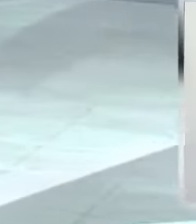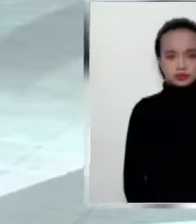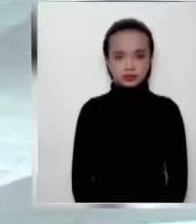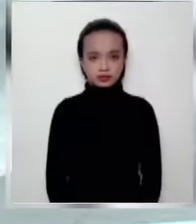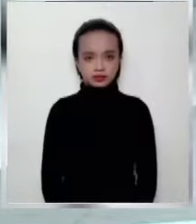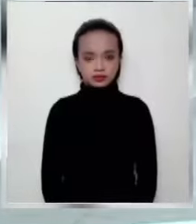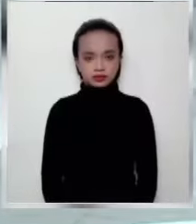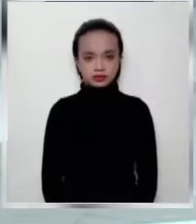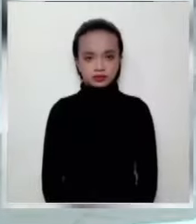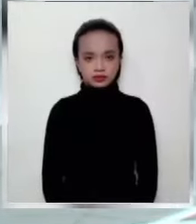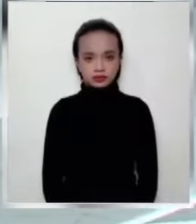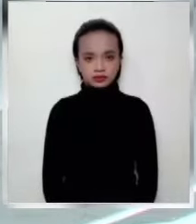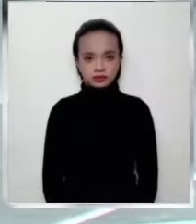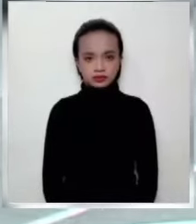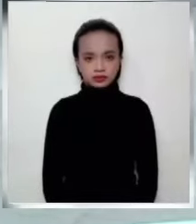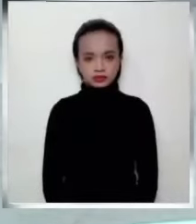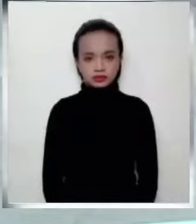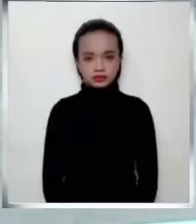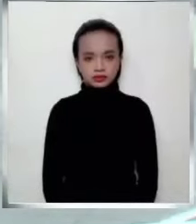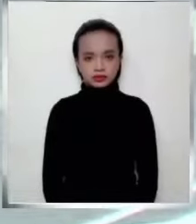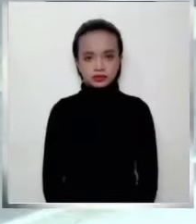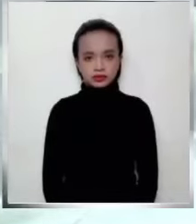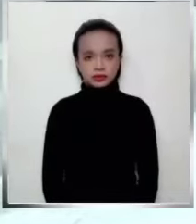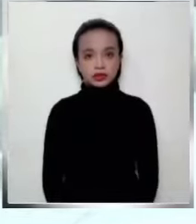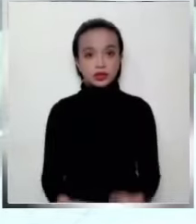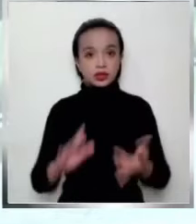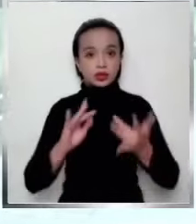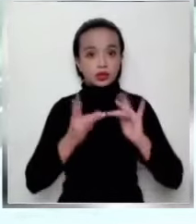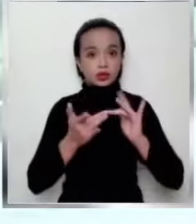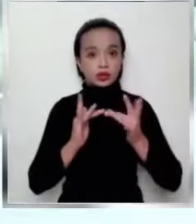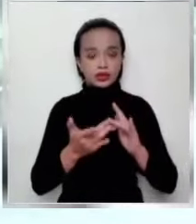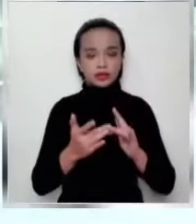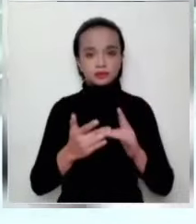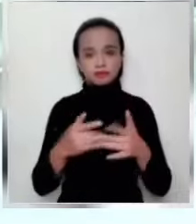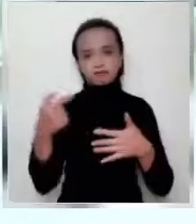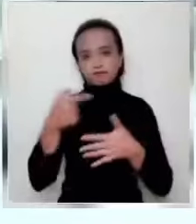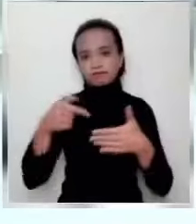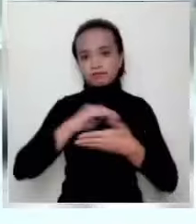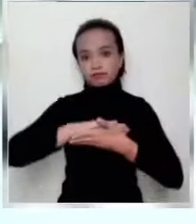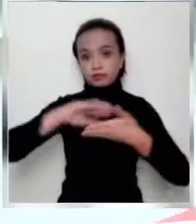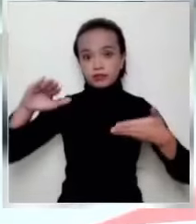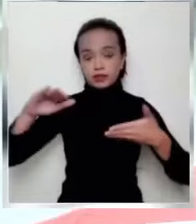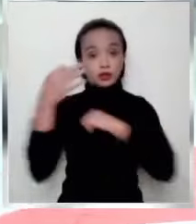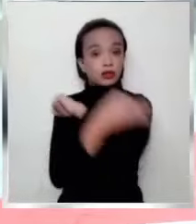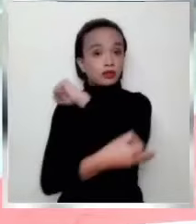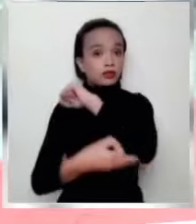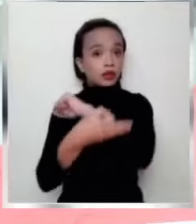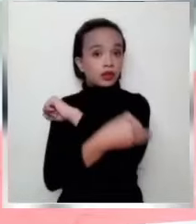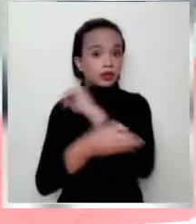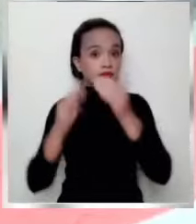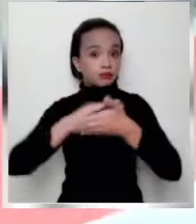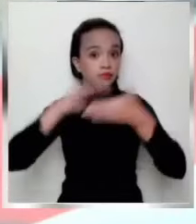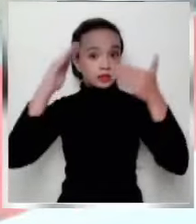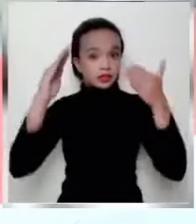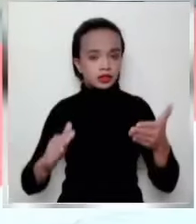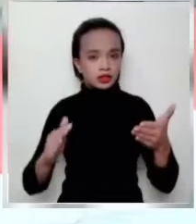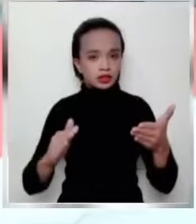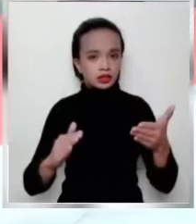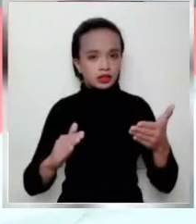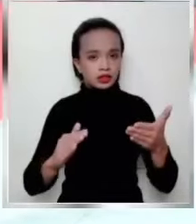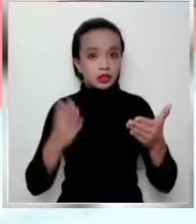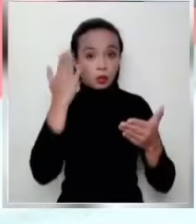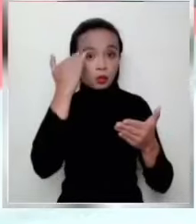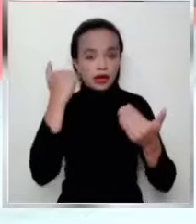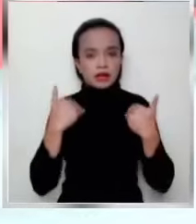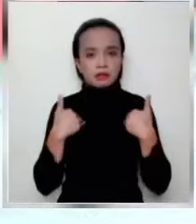Nauwi sa pagkakakulong ang pag-online content ng isang banyagang vlogger matapos umano niyang halayin ang isang menor de edad